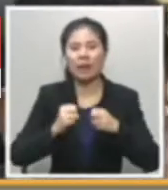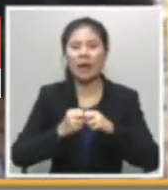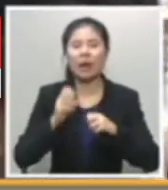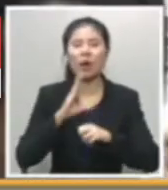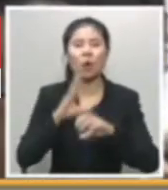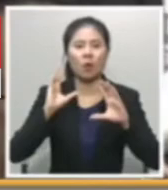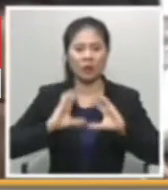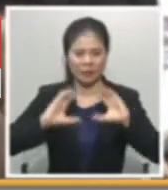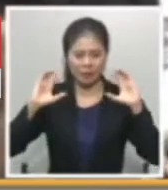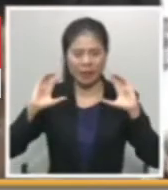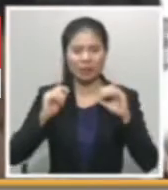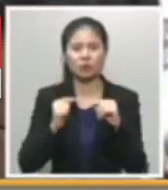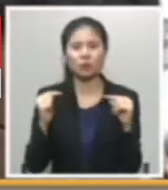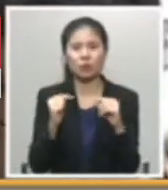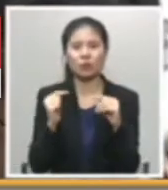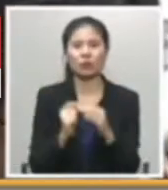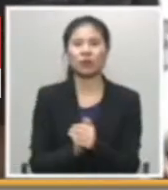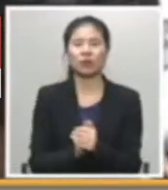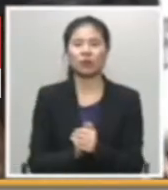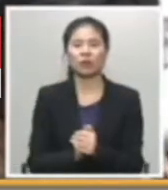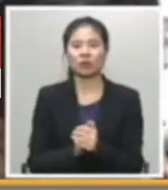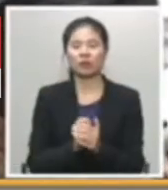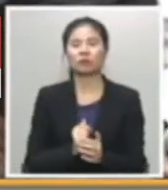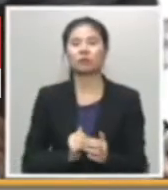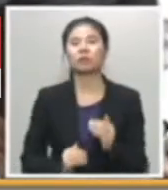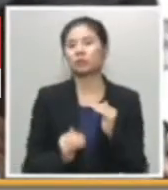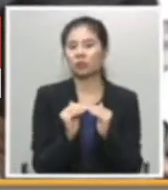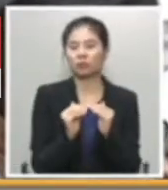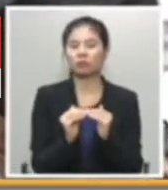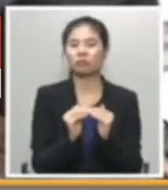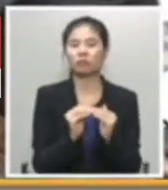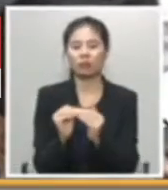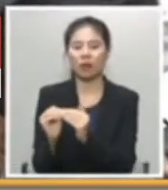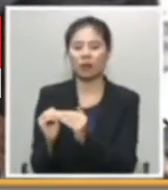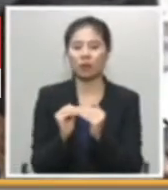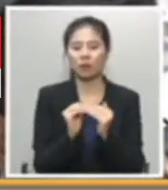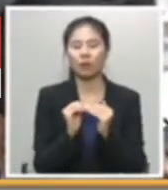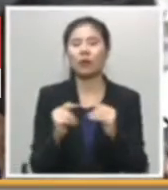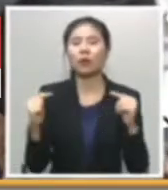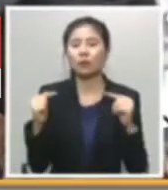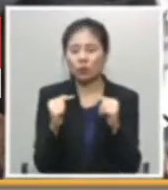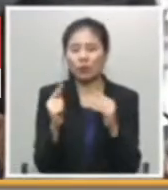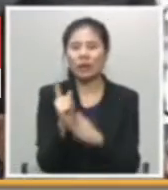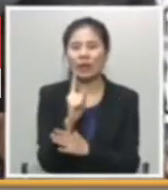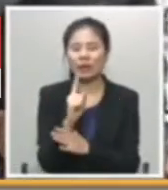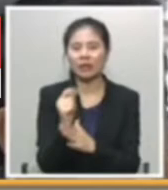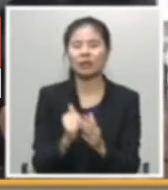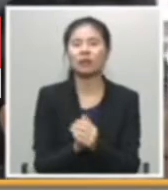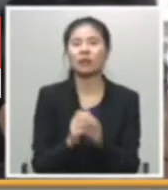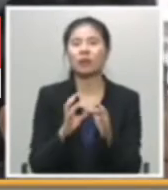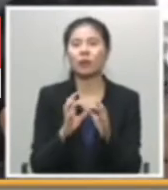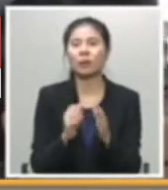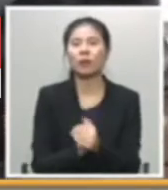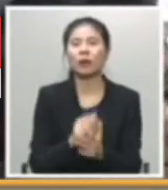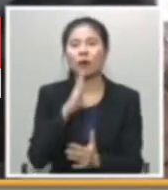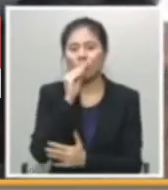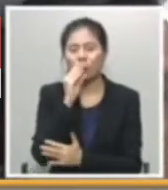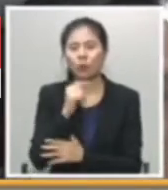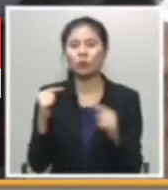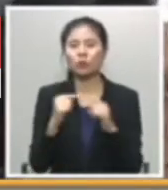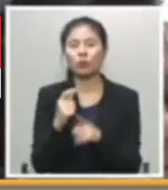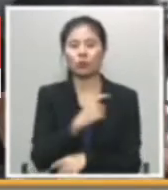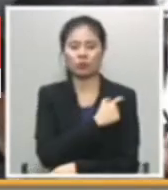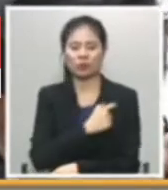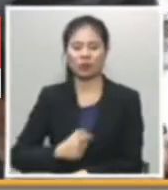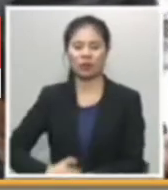ชอบธรรมท่านประธานครับตั้งแต่การถวายสัตย์ไม่ครบตามรัฐธรรมนูญตามม